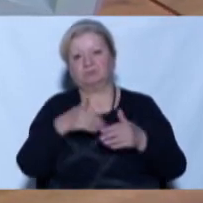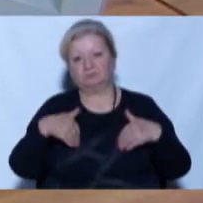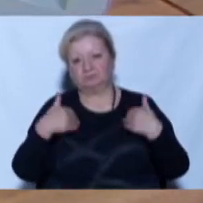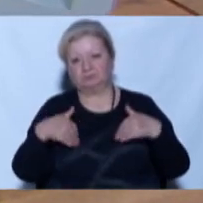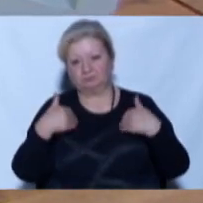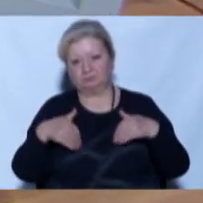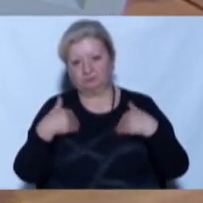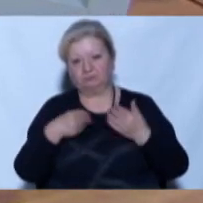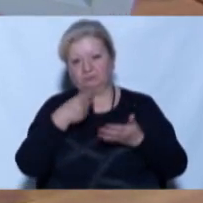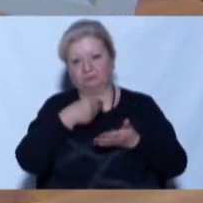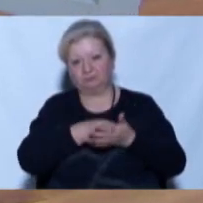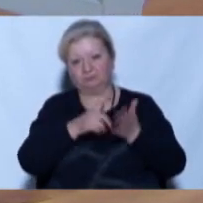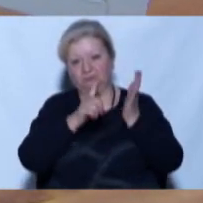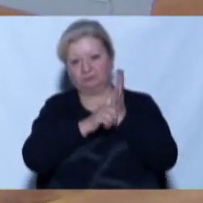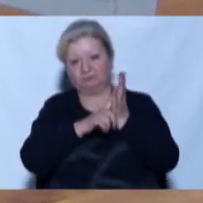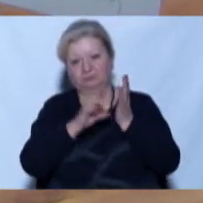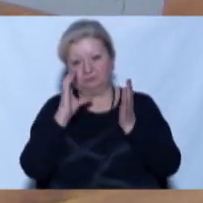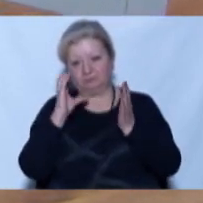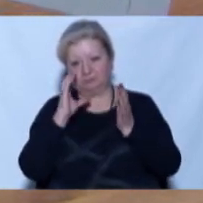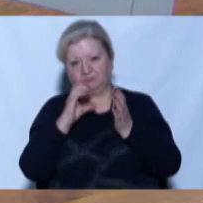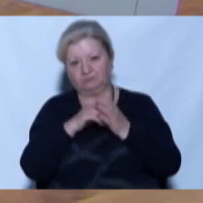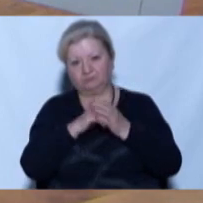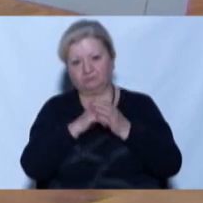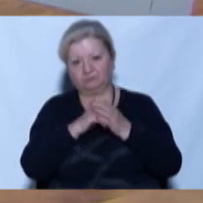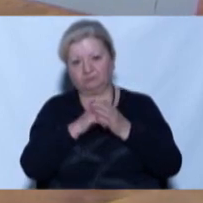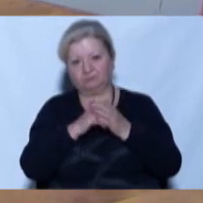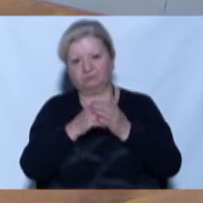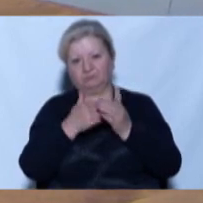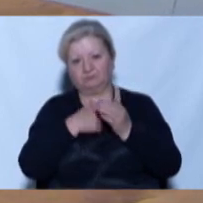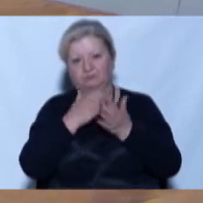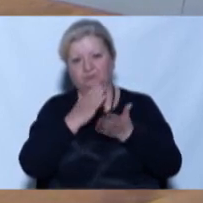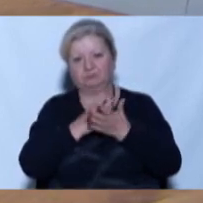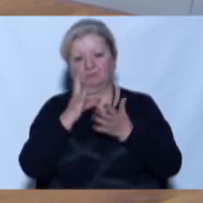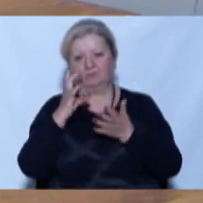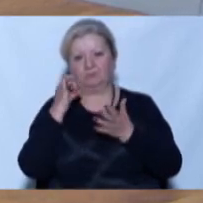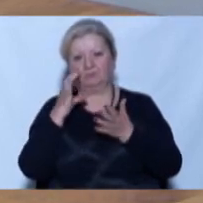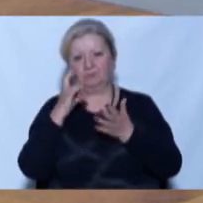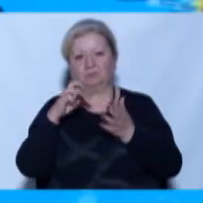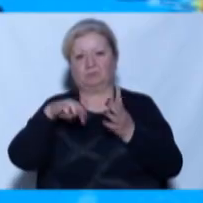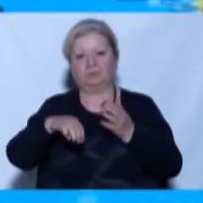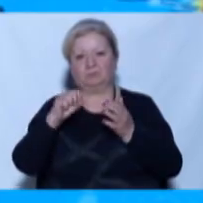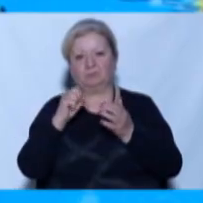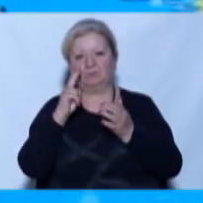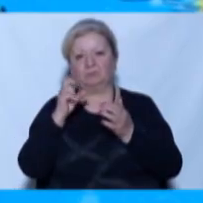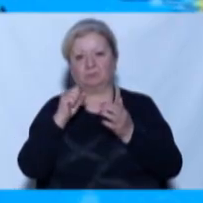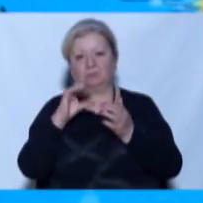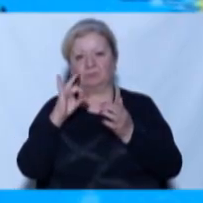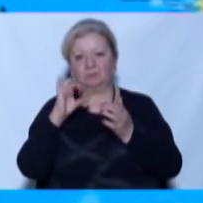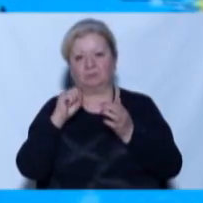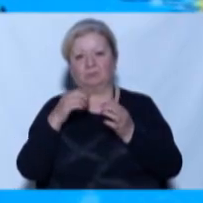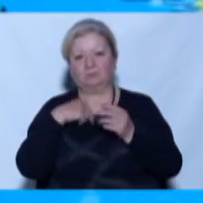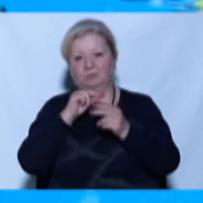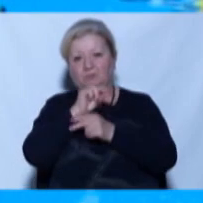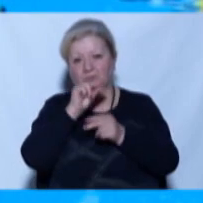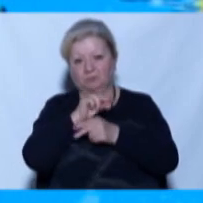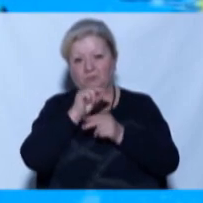მოგესალმებით, ძვირფასო მეშვიდე კლასელებო. მე ვარ ნინო გულმაგარაშვილი. ვასწავლი თბილისის თავისუფალი